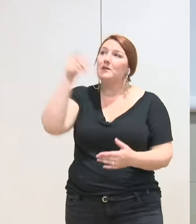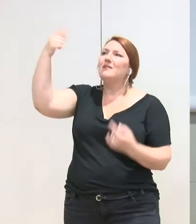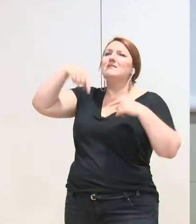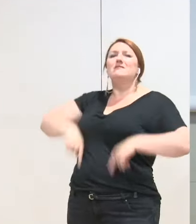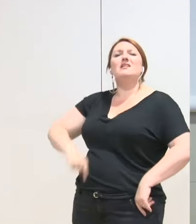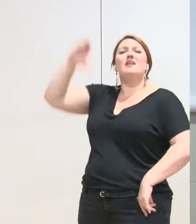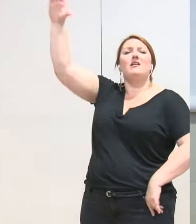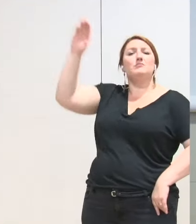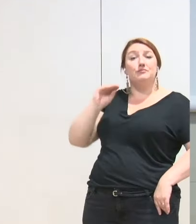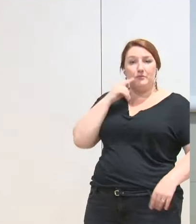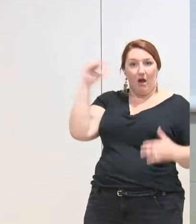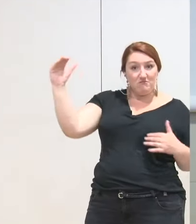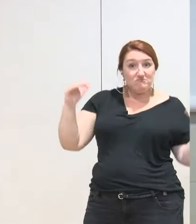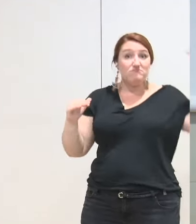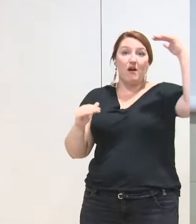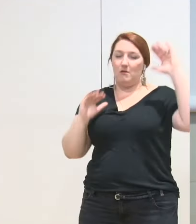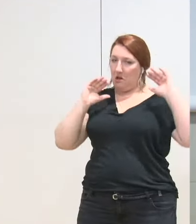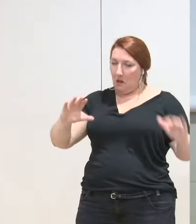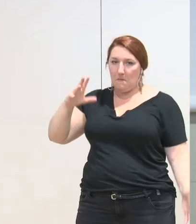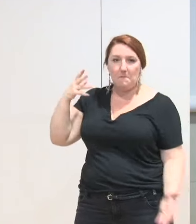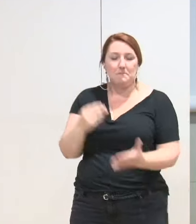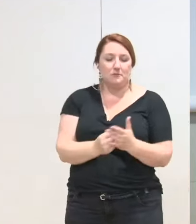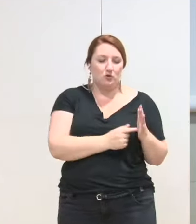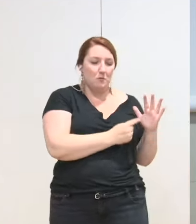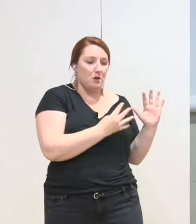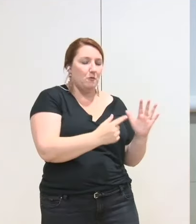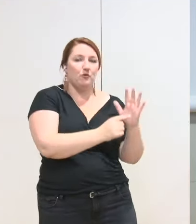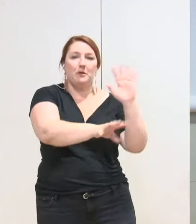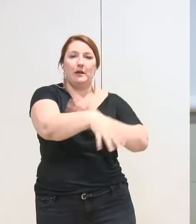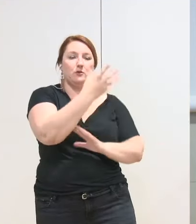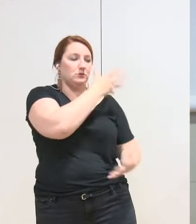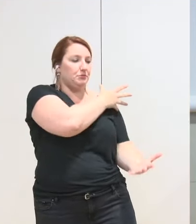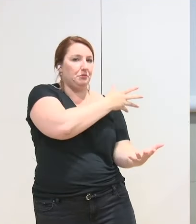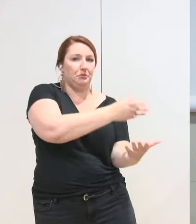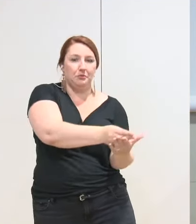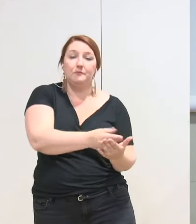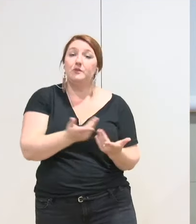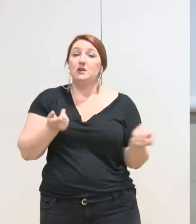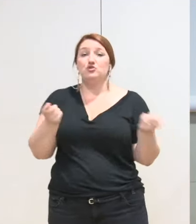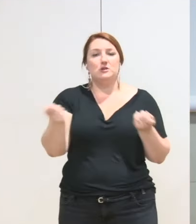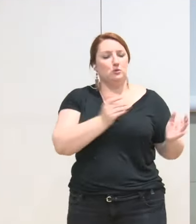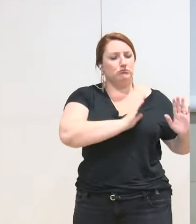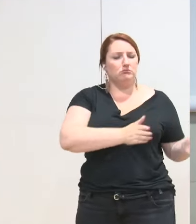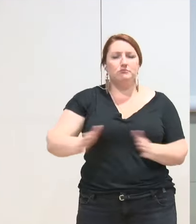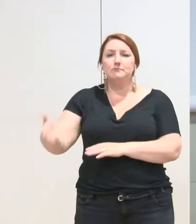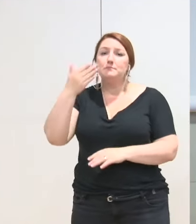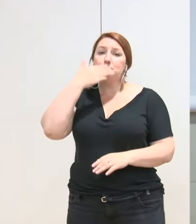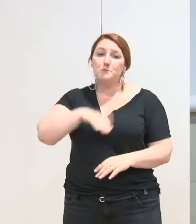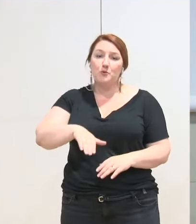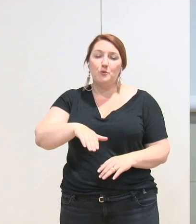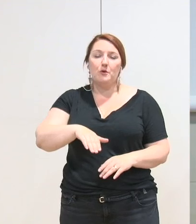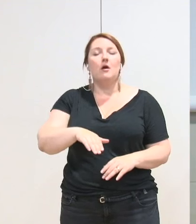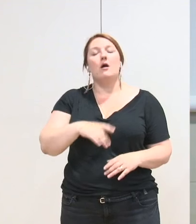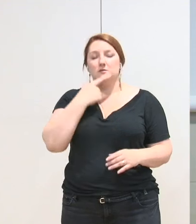durant la période 2009-2014 une gestion plus rigoureuse aurait permis d'être mieux armé pour affronter